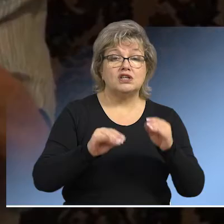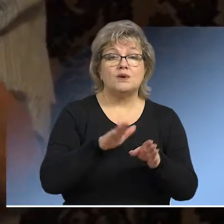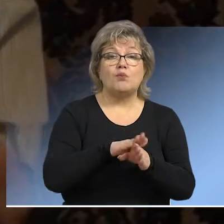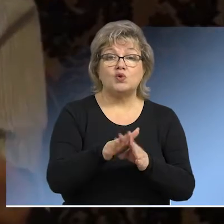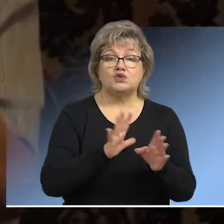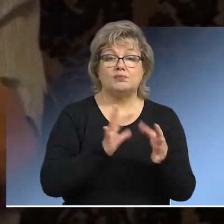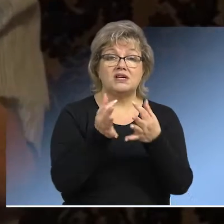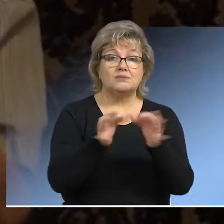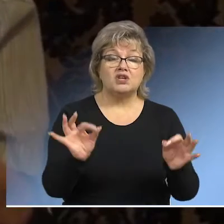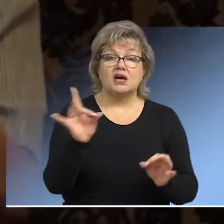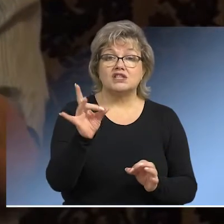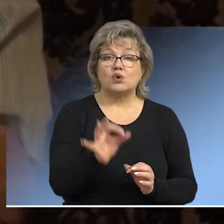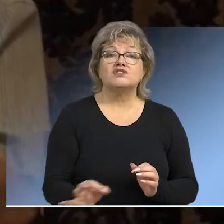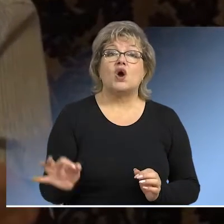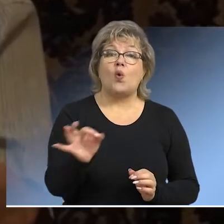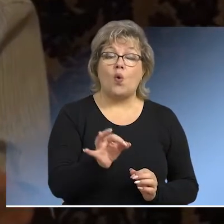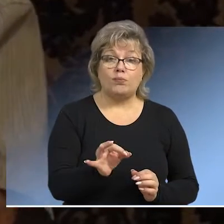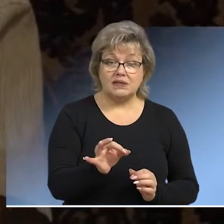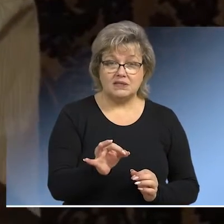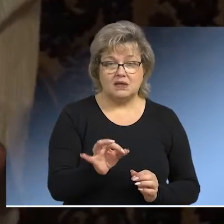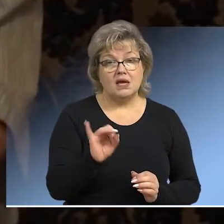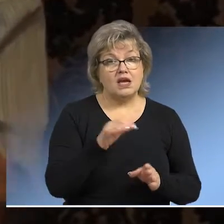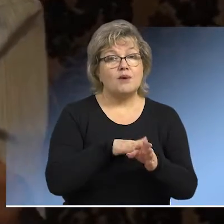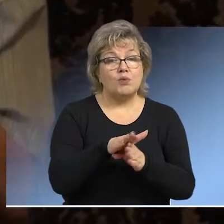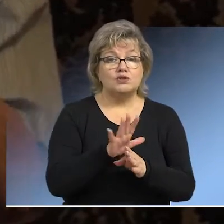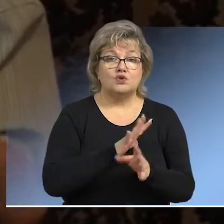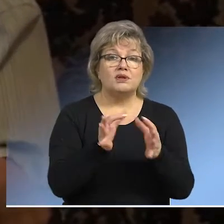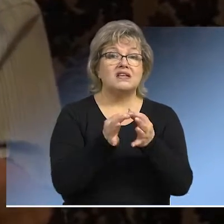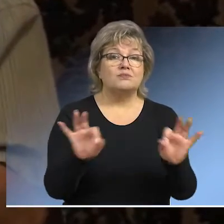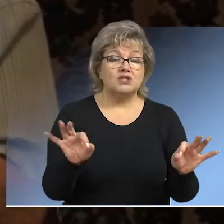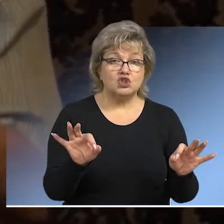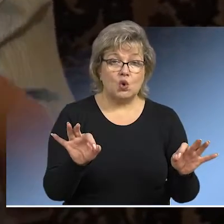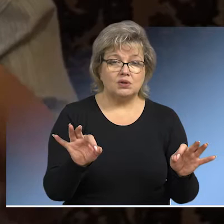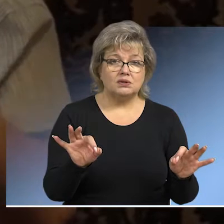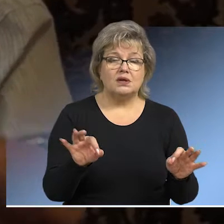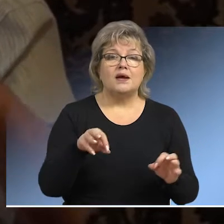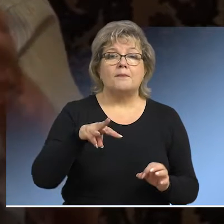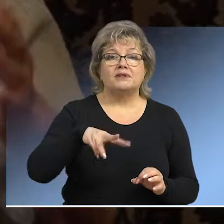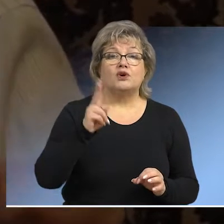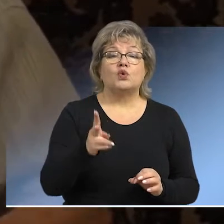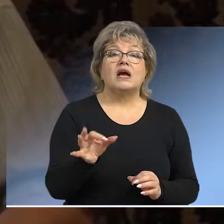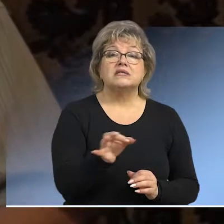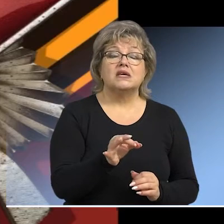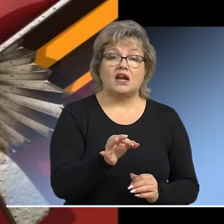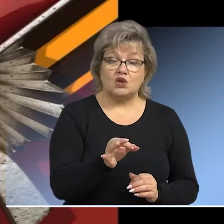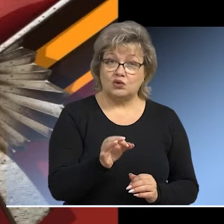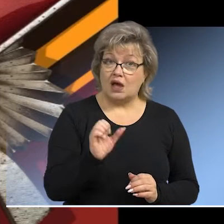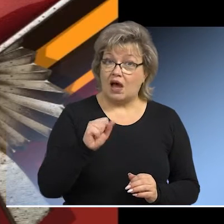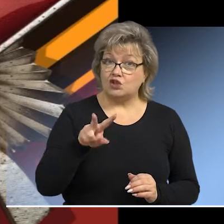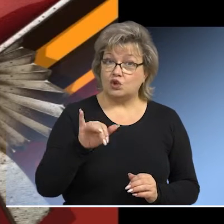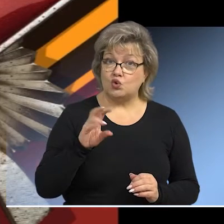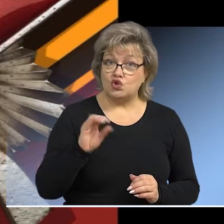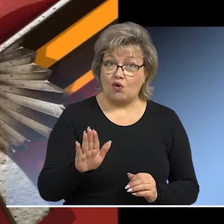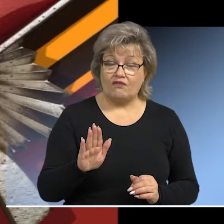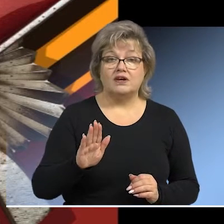полностью освобождена Ростовская область и полностью освобожден, значит, Матвеев-Курганский район. Андрей